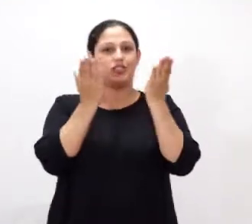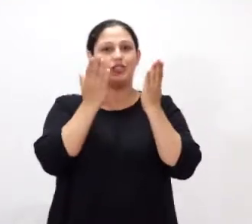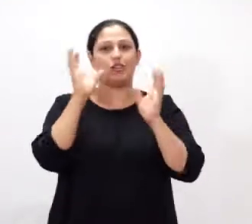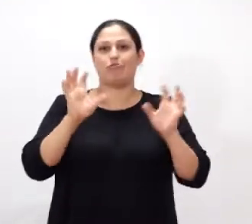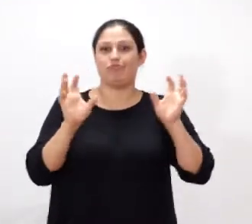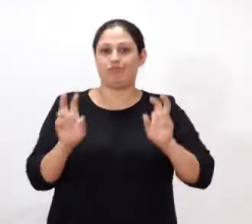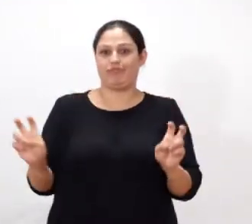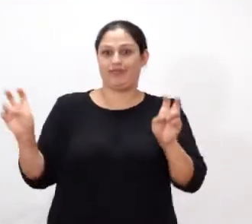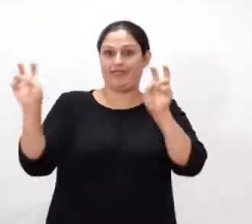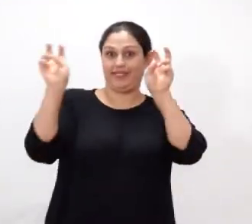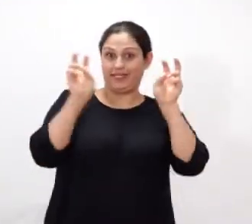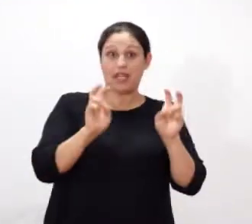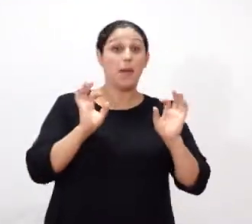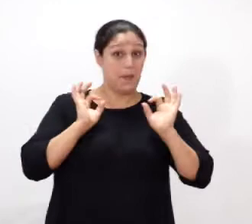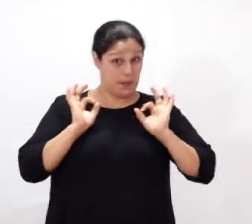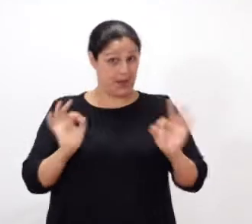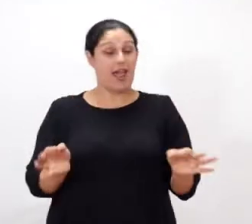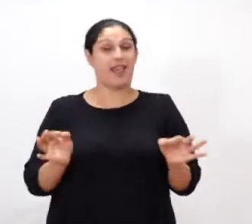انا همین طور